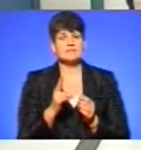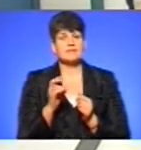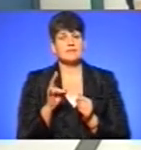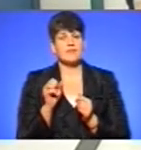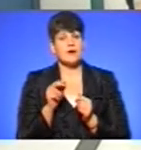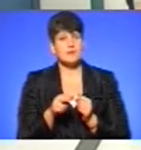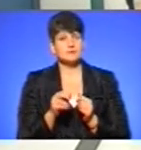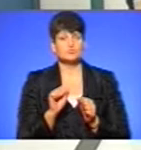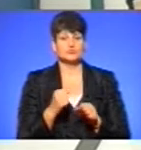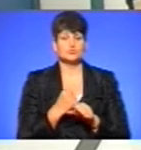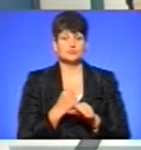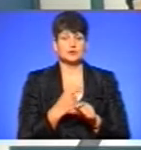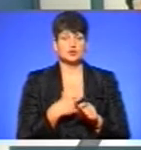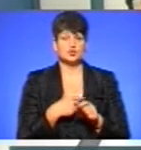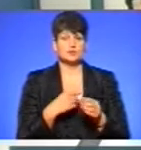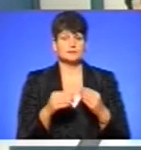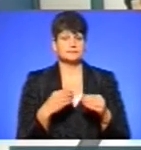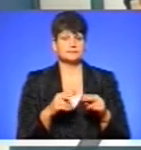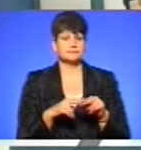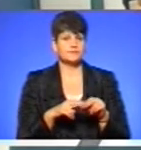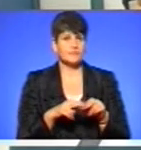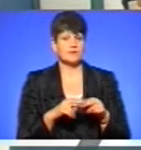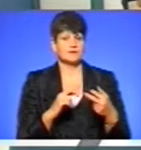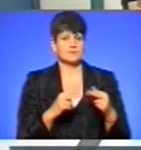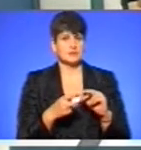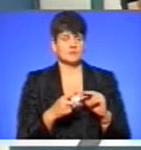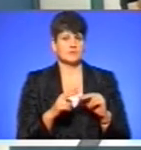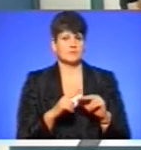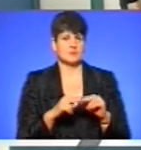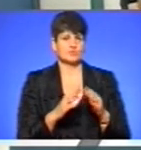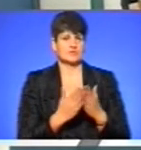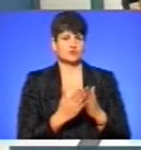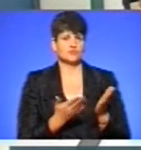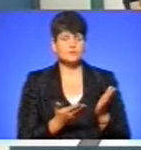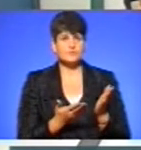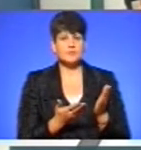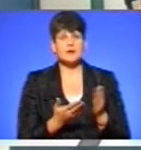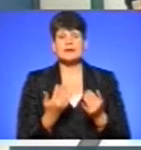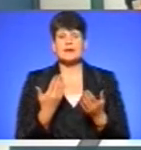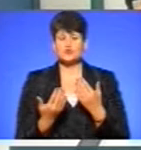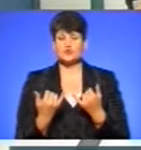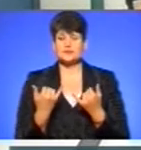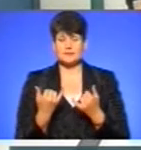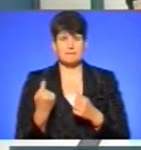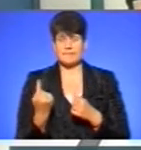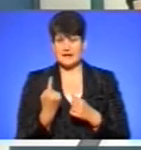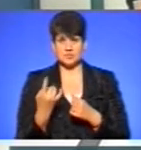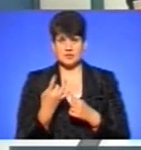можливо виготовити собі ID-картку? Вже на заміну паспорта книжечка. Зараз, якщо вперше